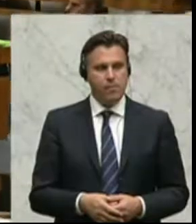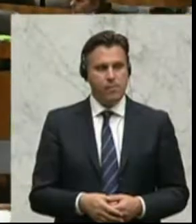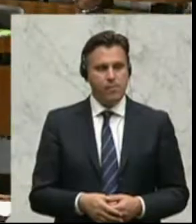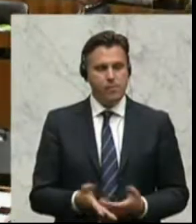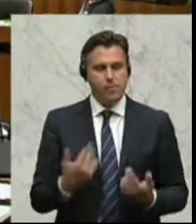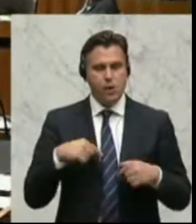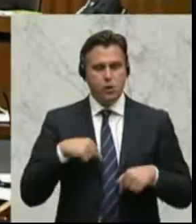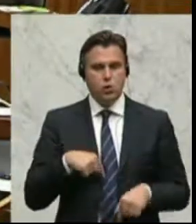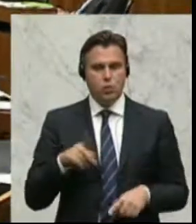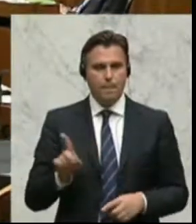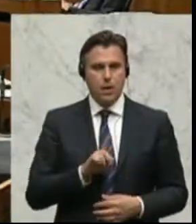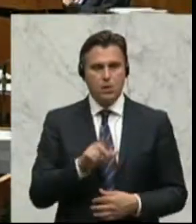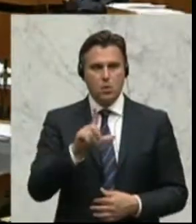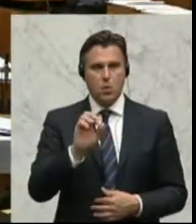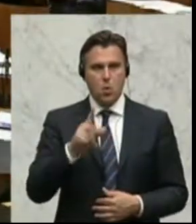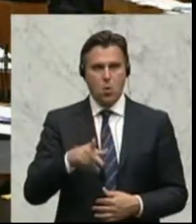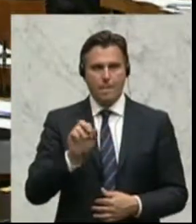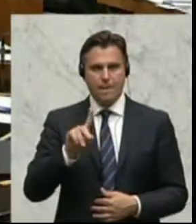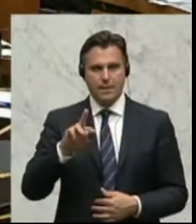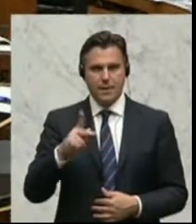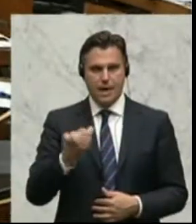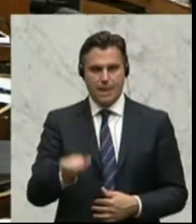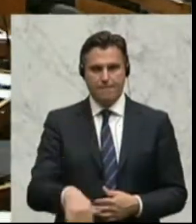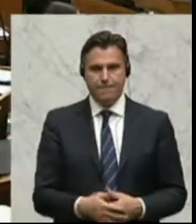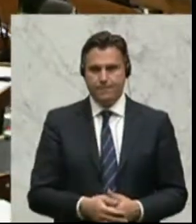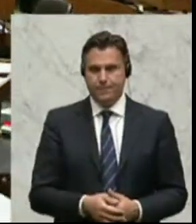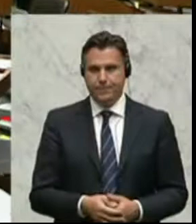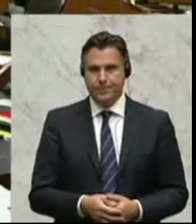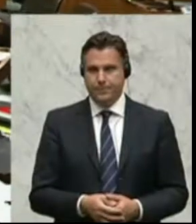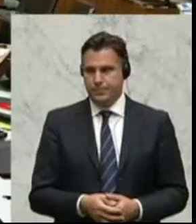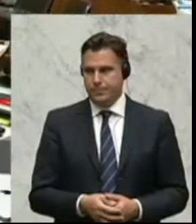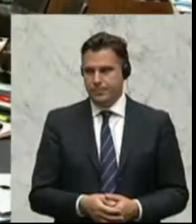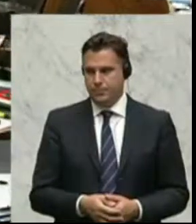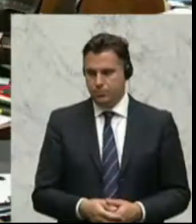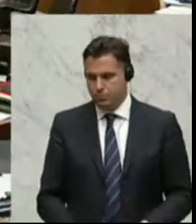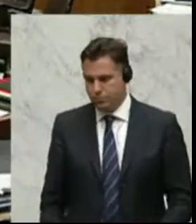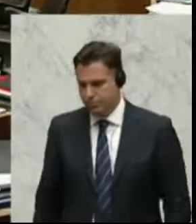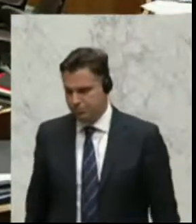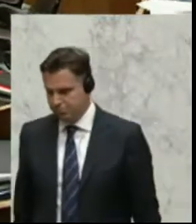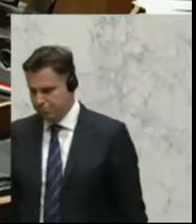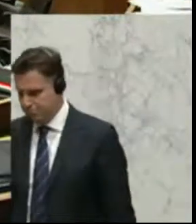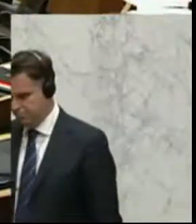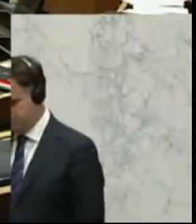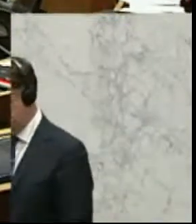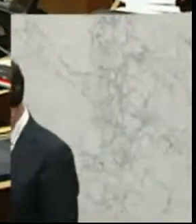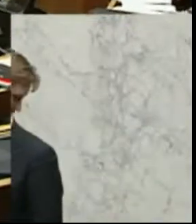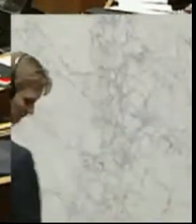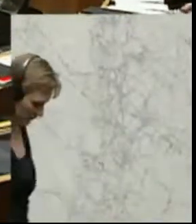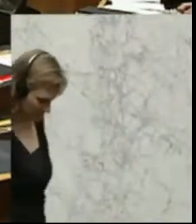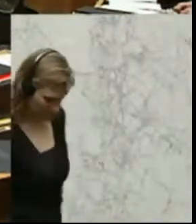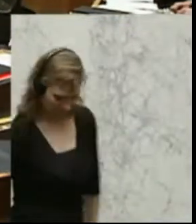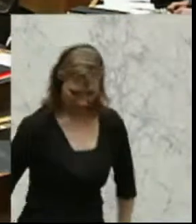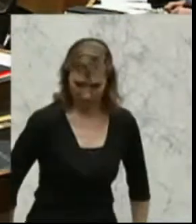SPÖ. Deshalb müsse dringend über eine Entlastung im Lohnsteuerbereich diskutiert werden und Kapital müsse stärker belastet werden.